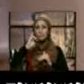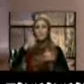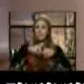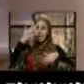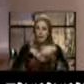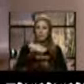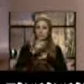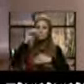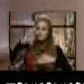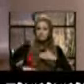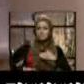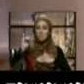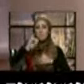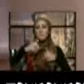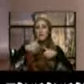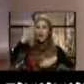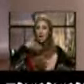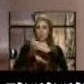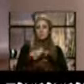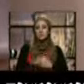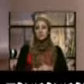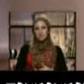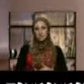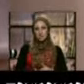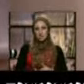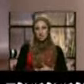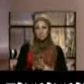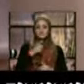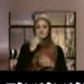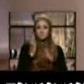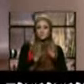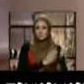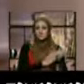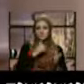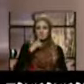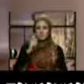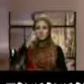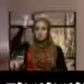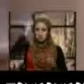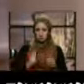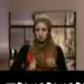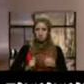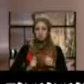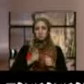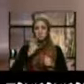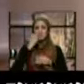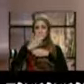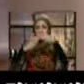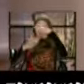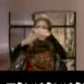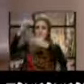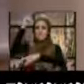الله. وانا اهيب بالاغنياء والاثرياء، مش كل واحد طلع زكاه مال يبني مسجد. يا اخوانا